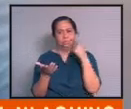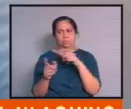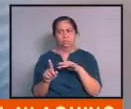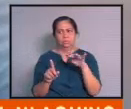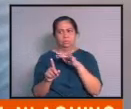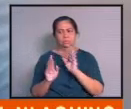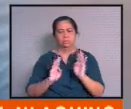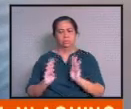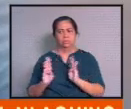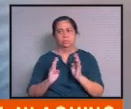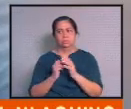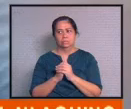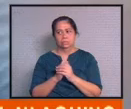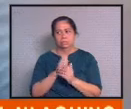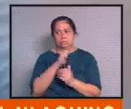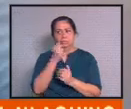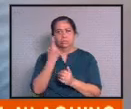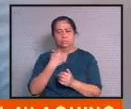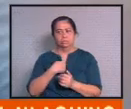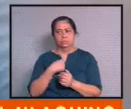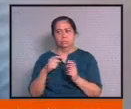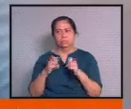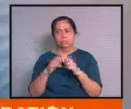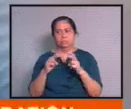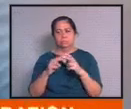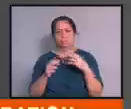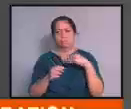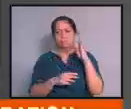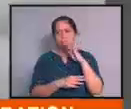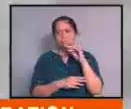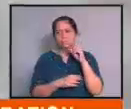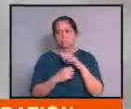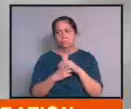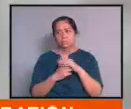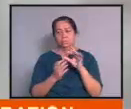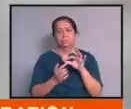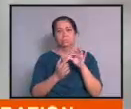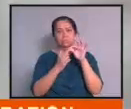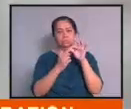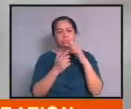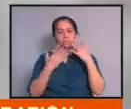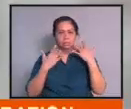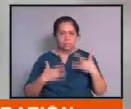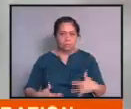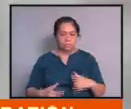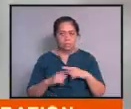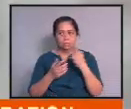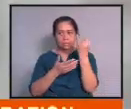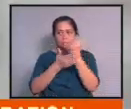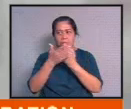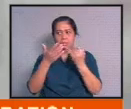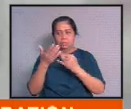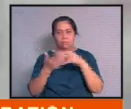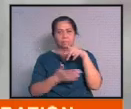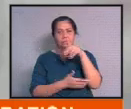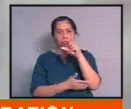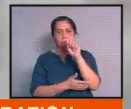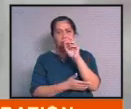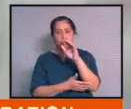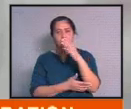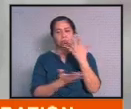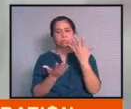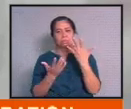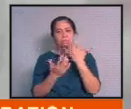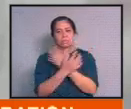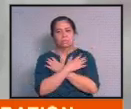kong behavior doon. Hindi lang ako eh, pati yung mga kapatid namin. Lalo pa silang nanlumo sa isang drawing ng polar bear na walang tubig